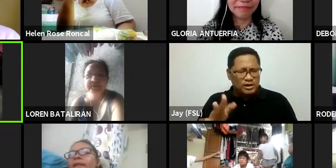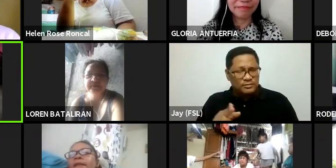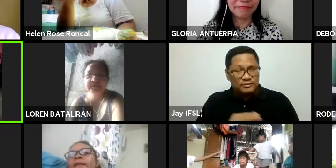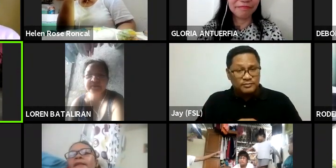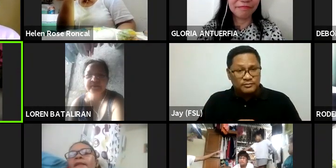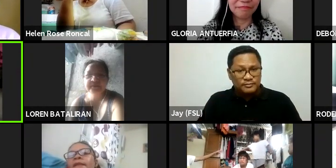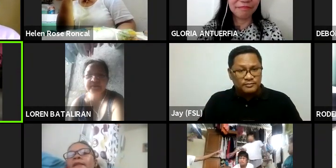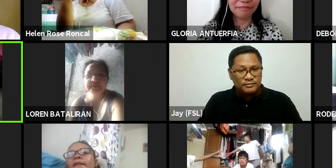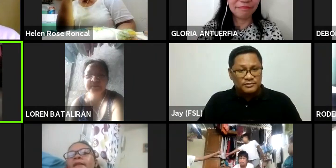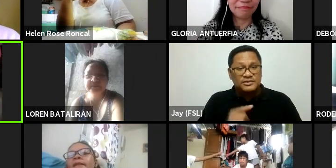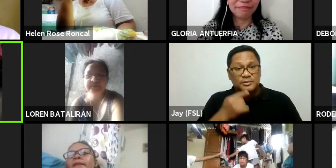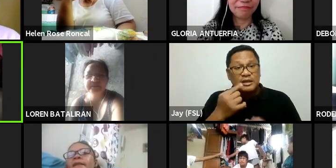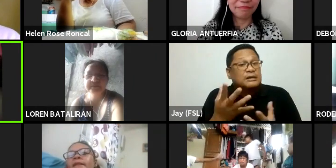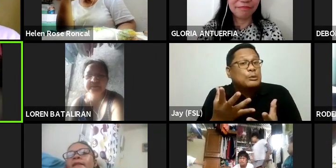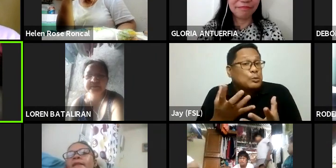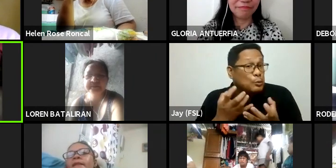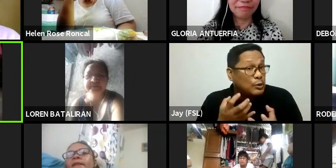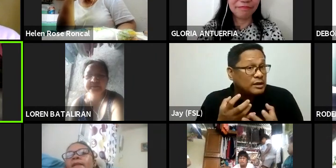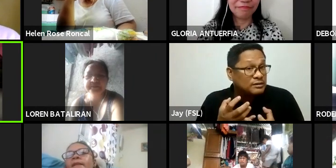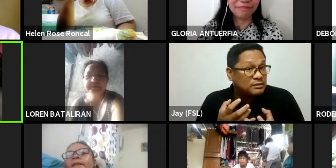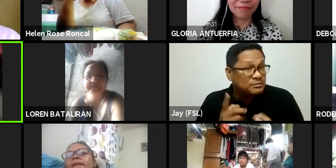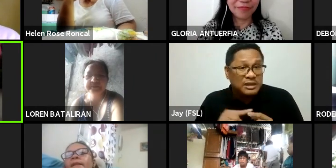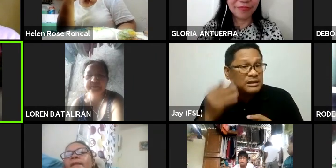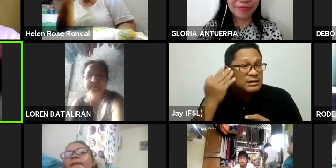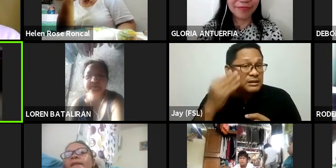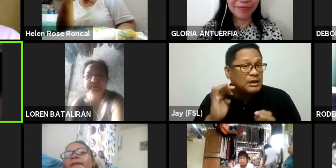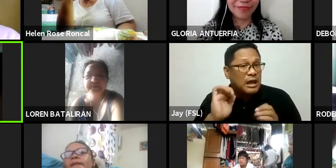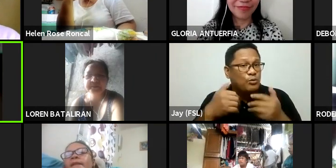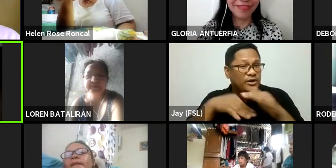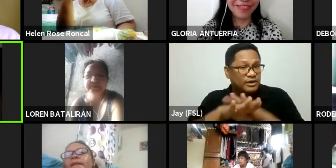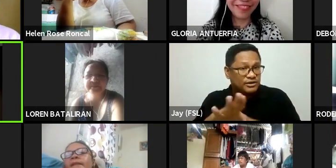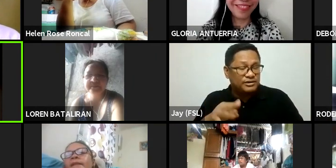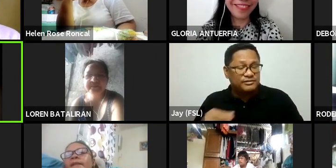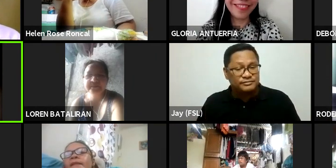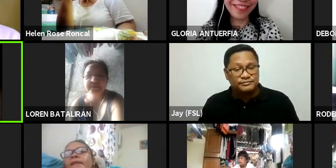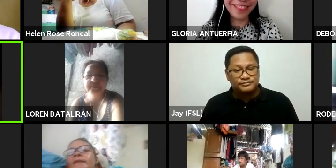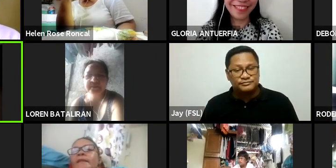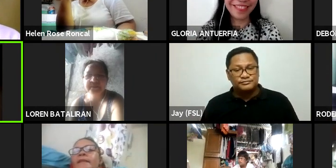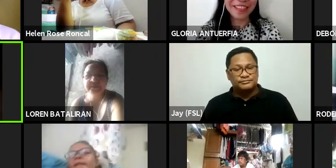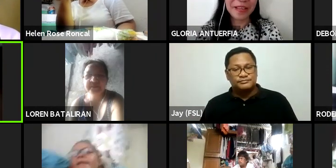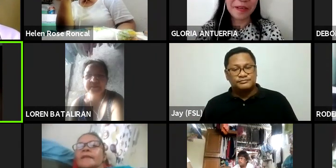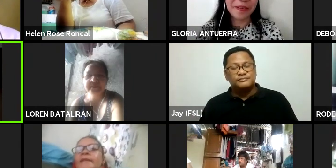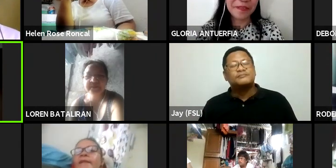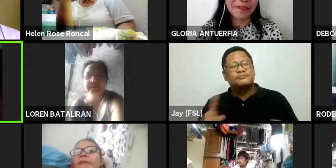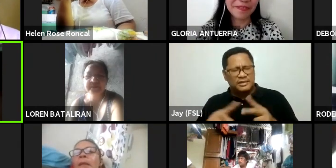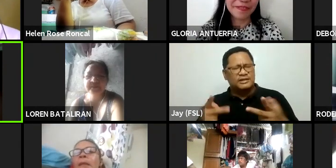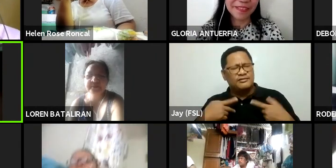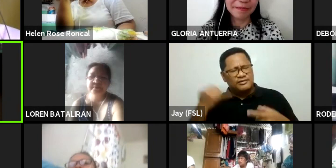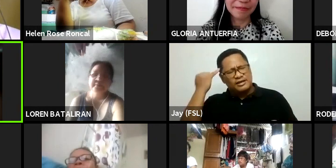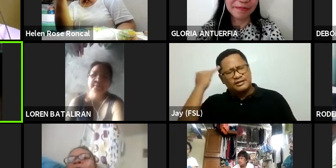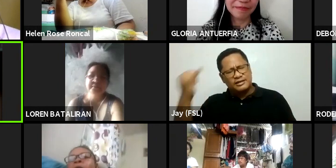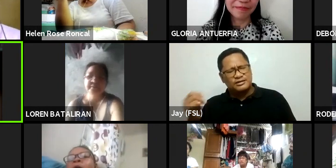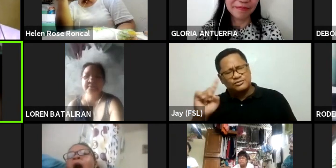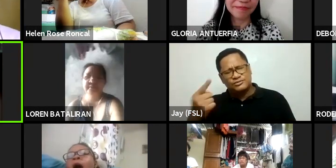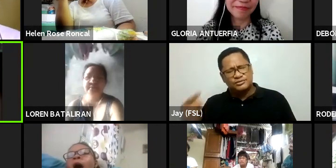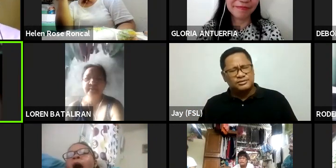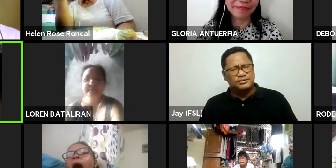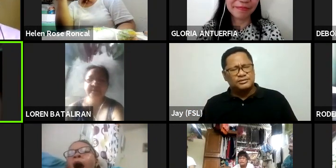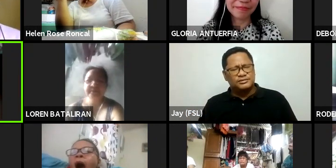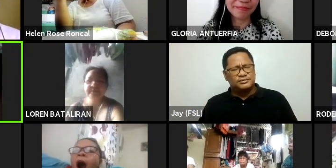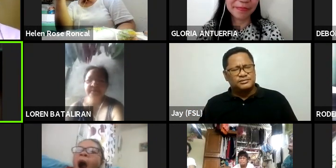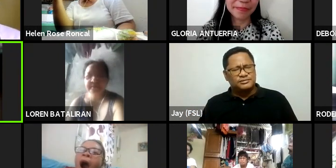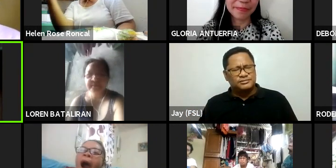Gusto. Pero hindi ko pa rin kasi siya alam paano pasukin. Pero alam mo yung gusto mo. Okay. Alam mo yung gusto